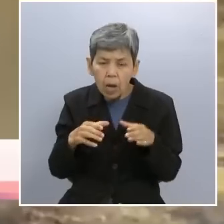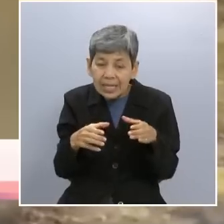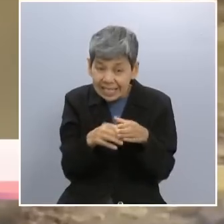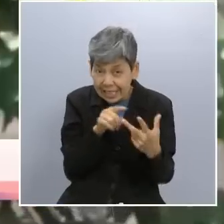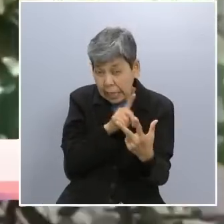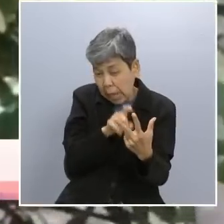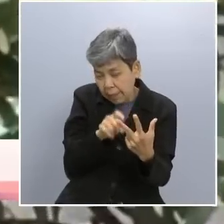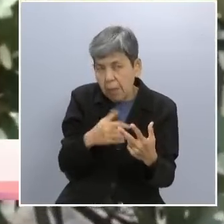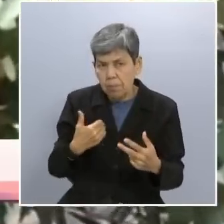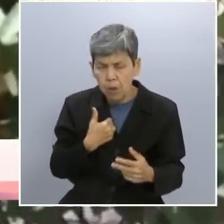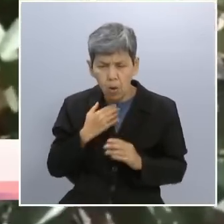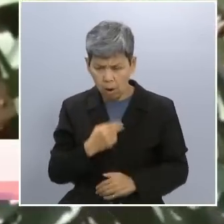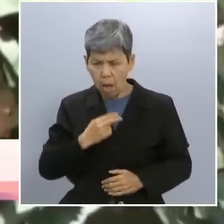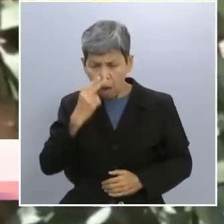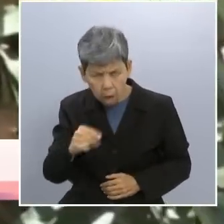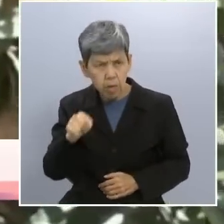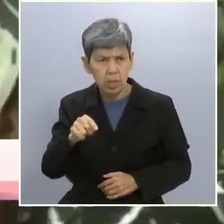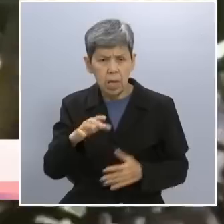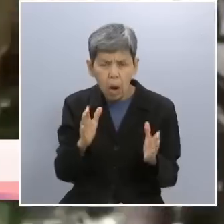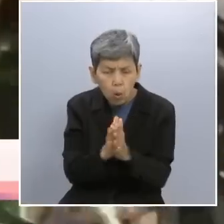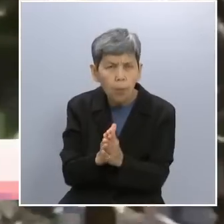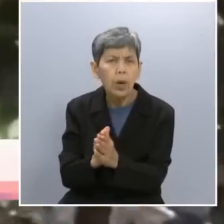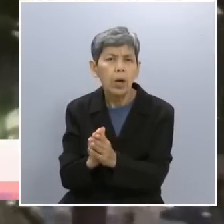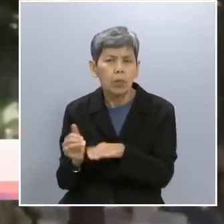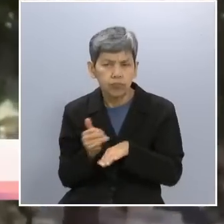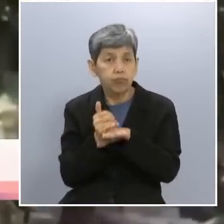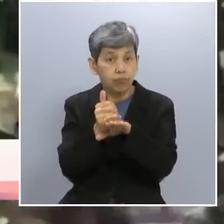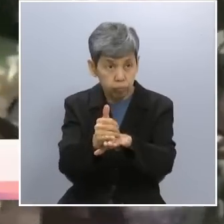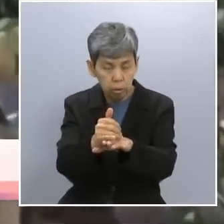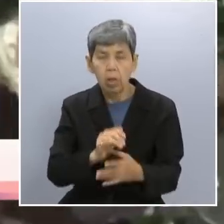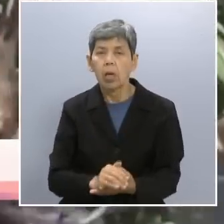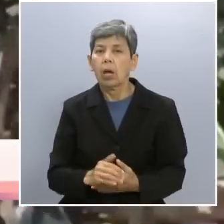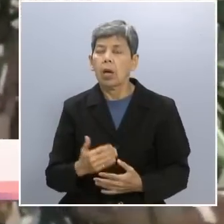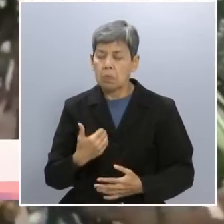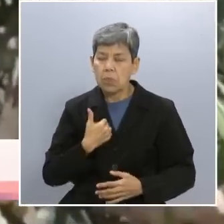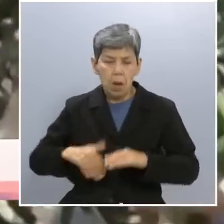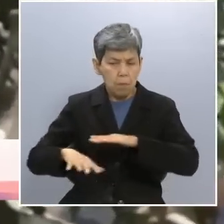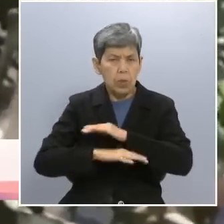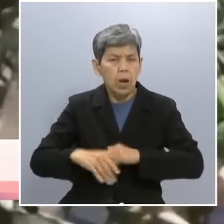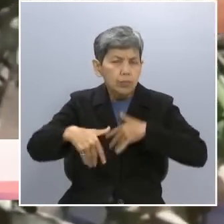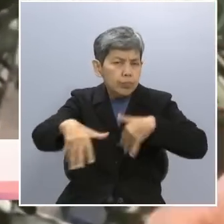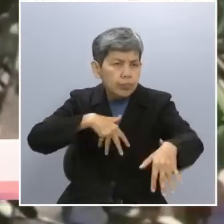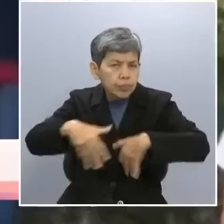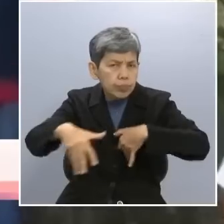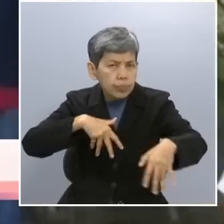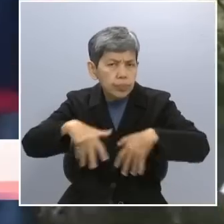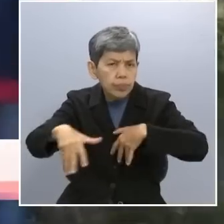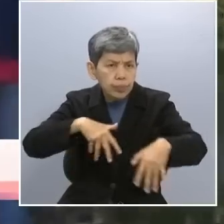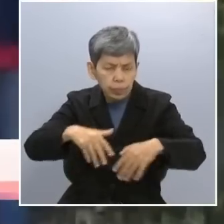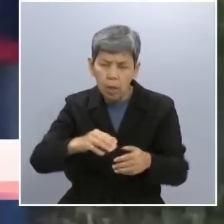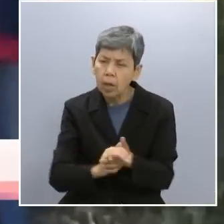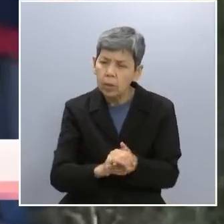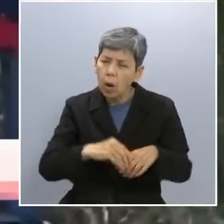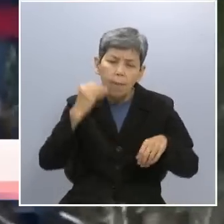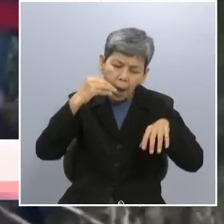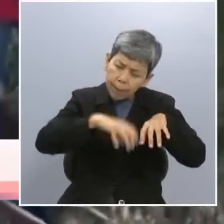ายที่มีคนพบเห็นว่าอยู่กับผู้ตายขณะเดียวกันครับก็มีพยานเป็นชาวบ้านในย่านห้องแถวใกล้จุ